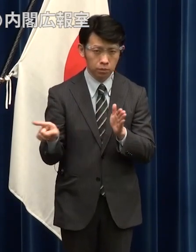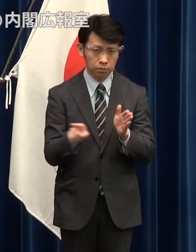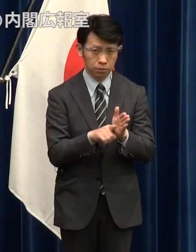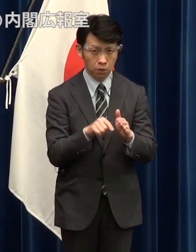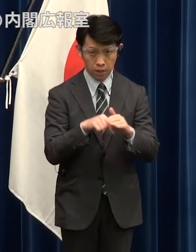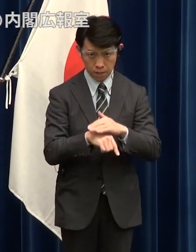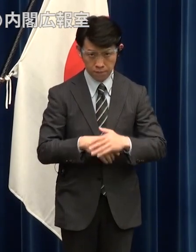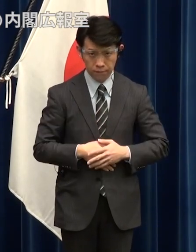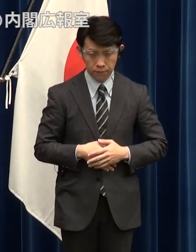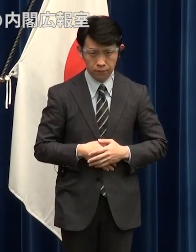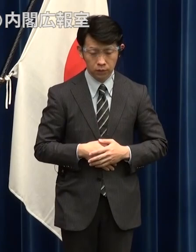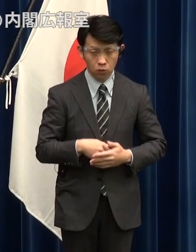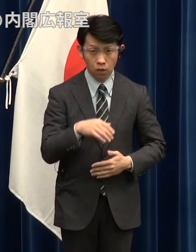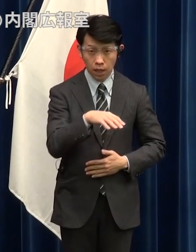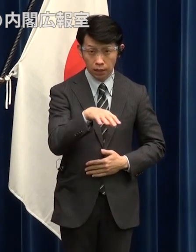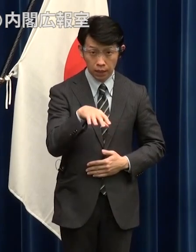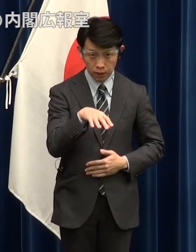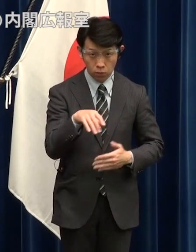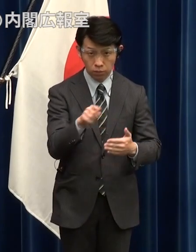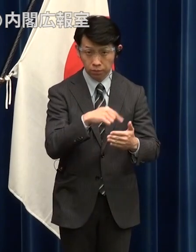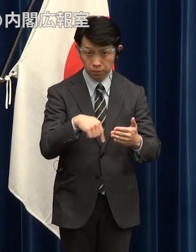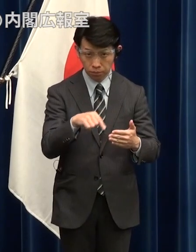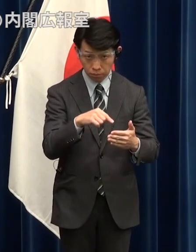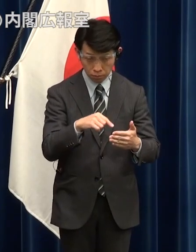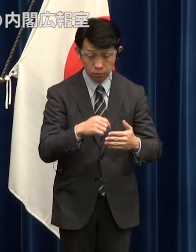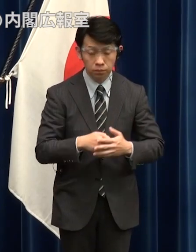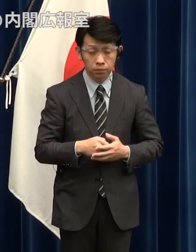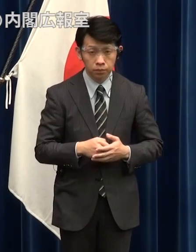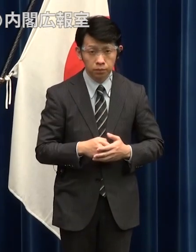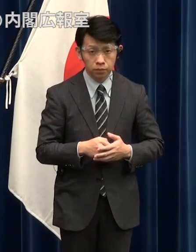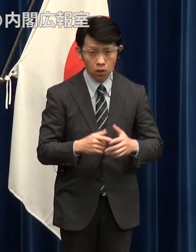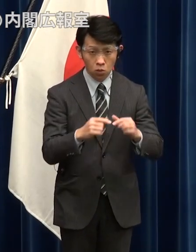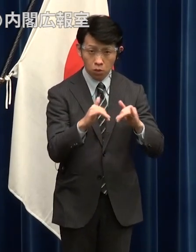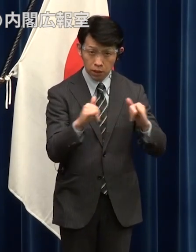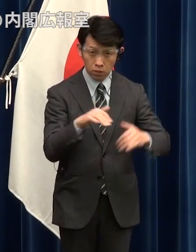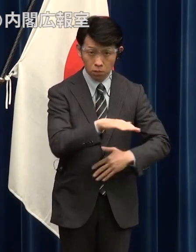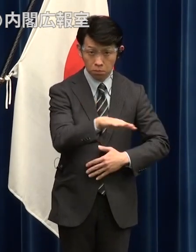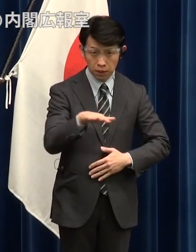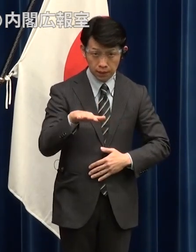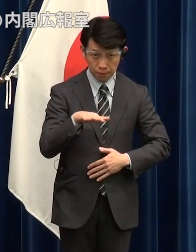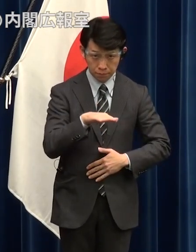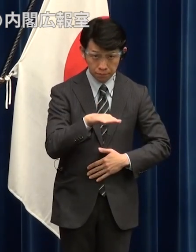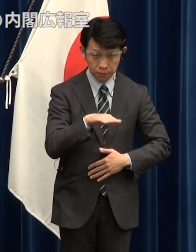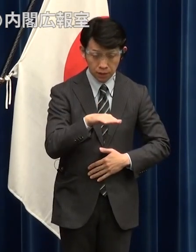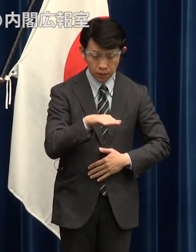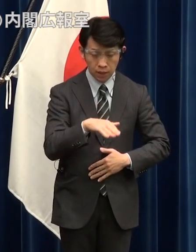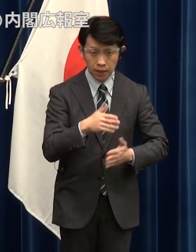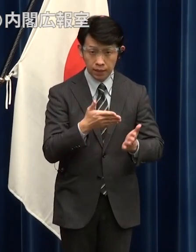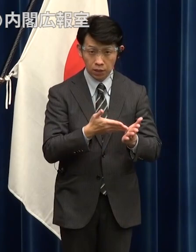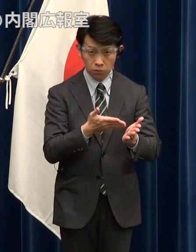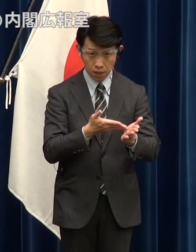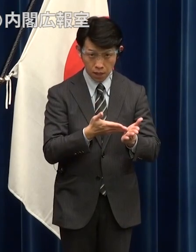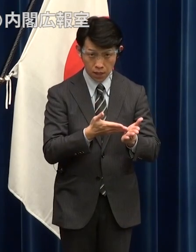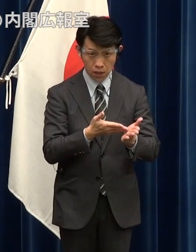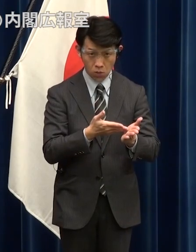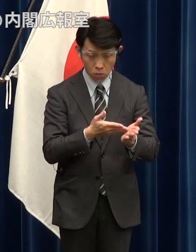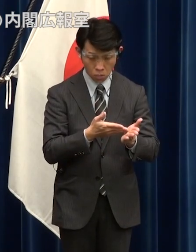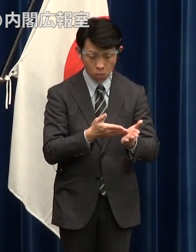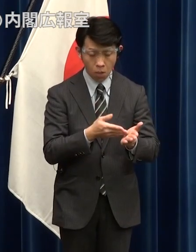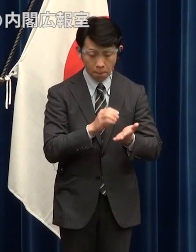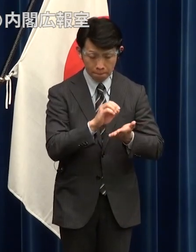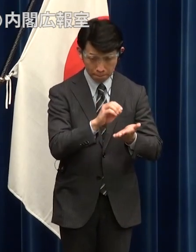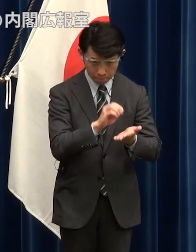このあたりについてこの国民の皆さんに説明をこの尽くすこと